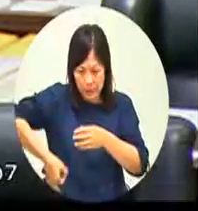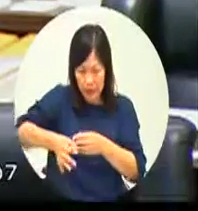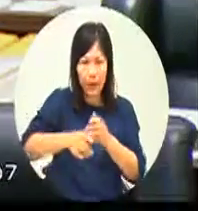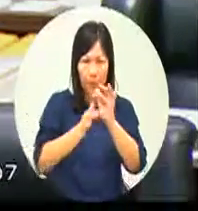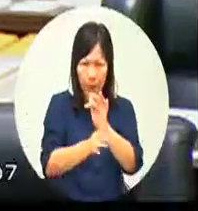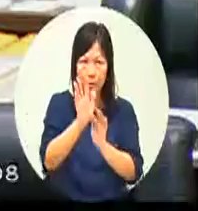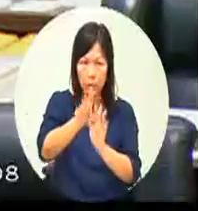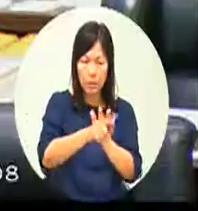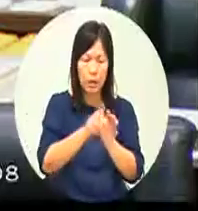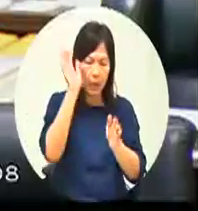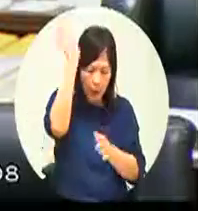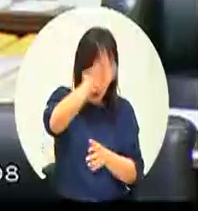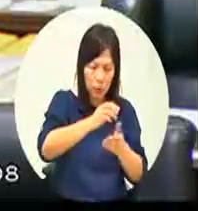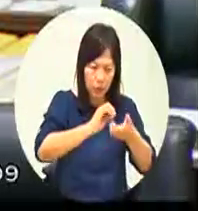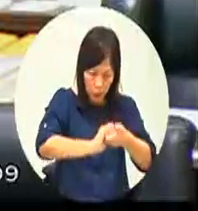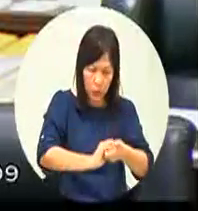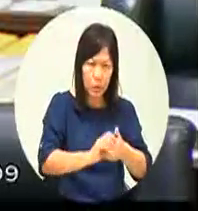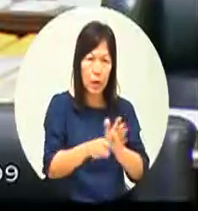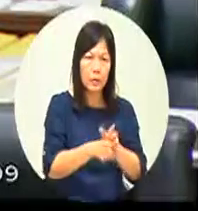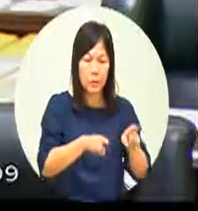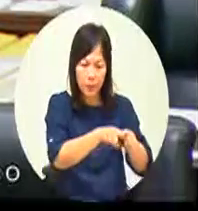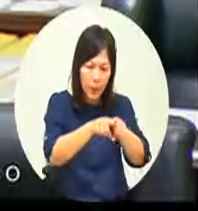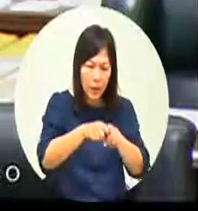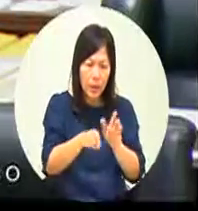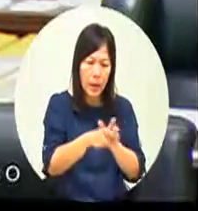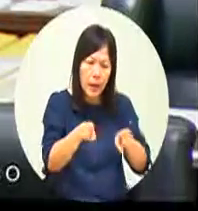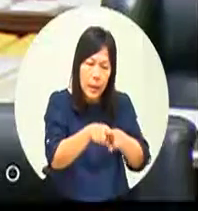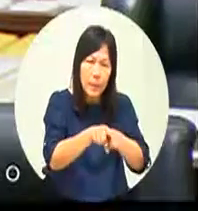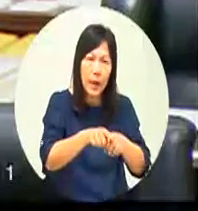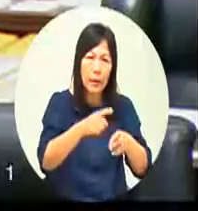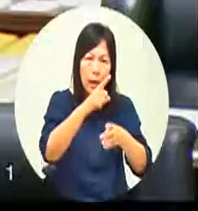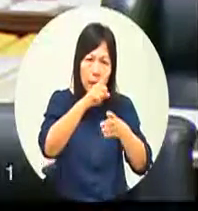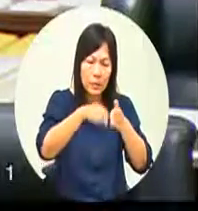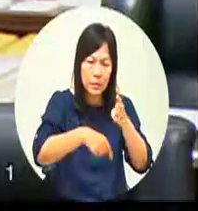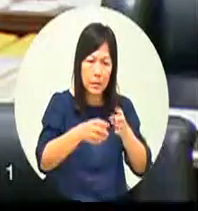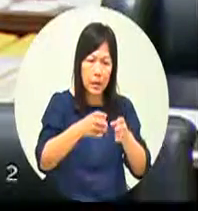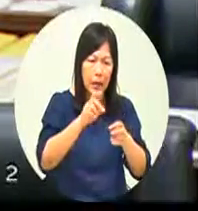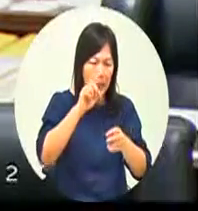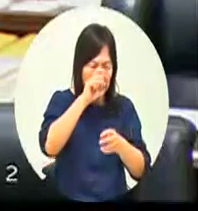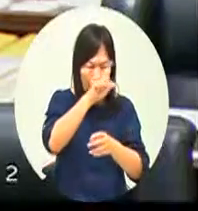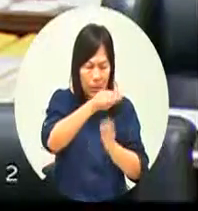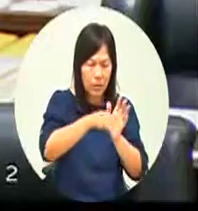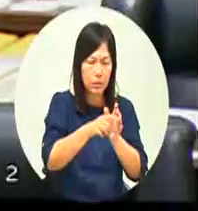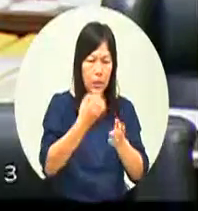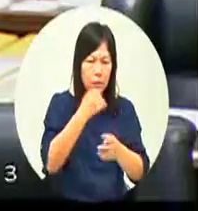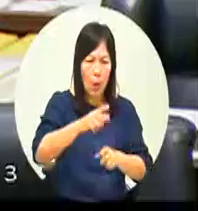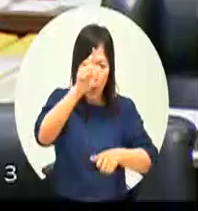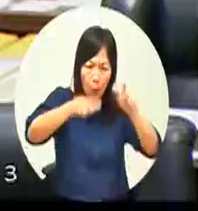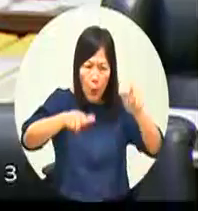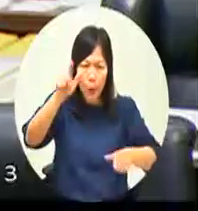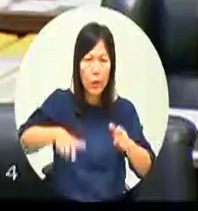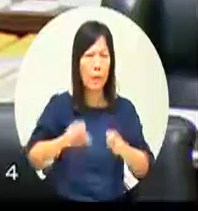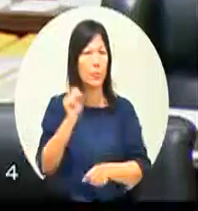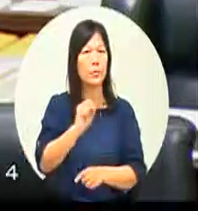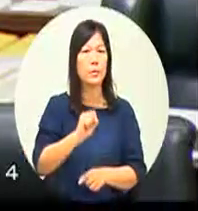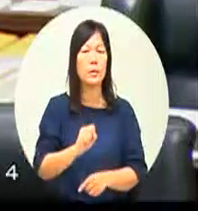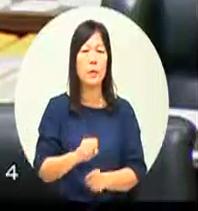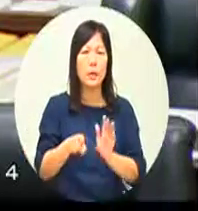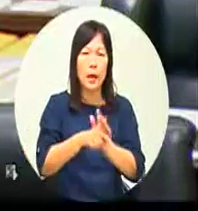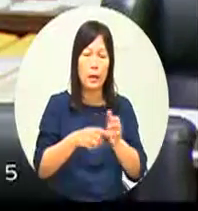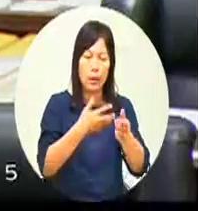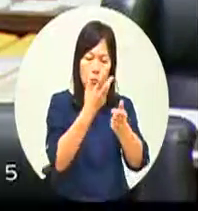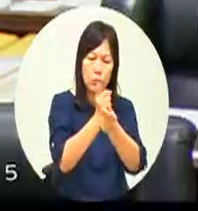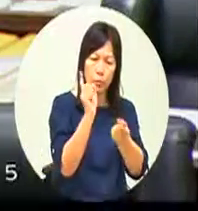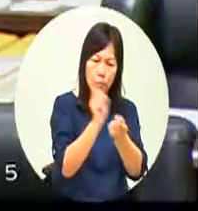将来是固定的，不要随着一般事业废弃物的调整而波动。那这样子我们才能够保障，就是